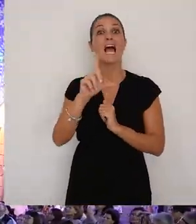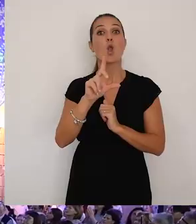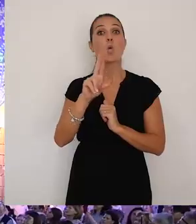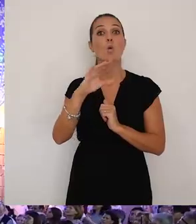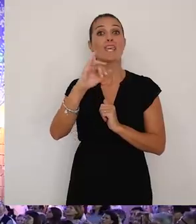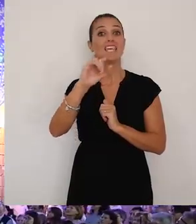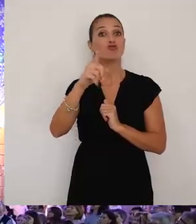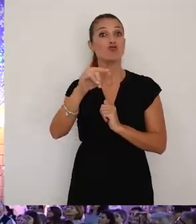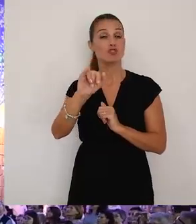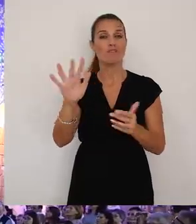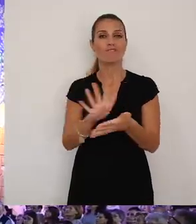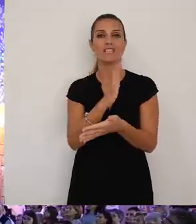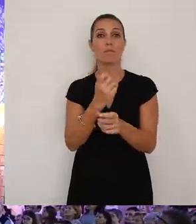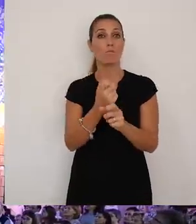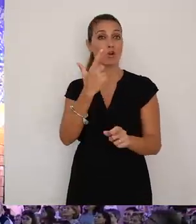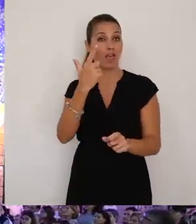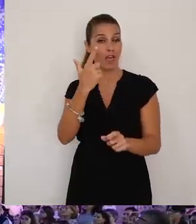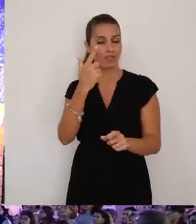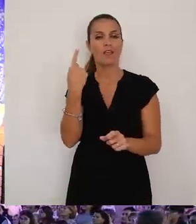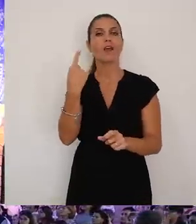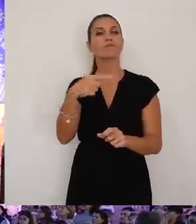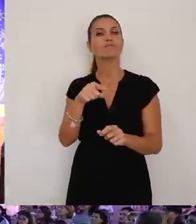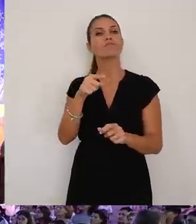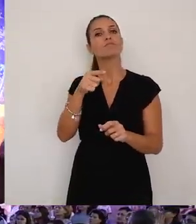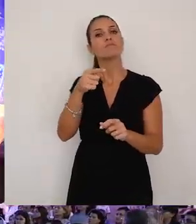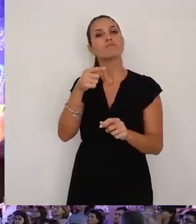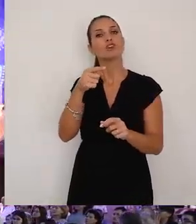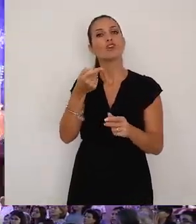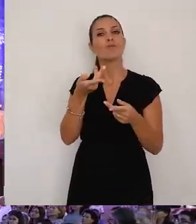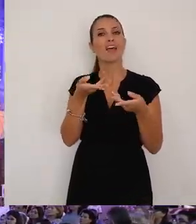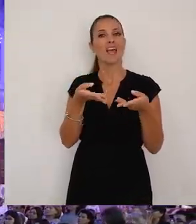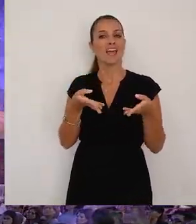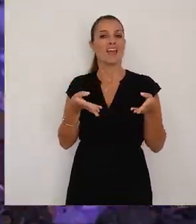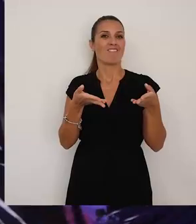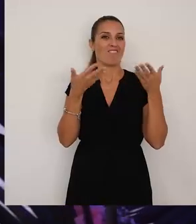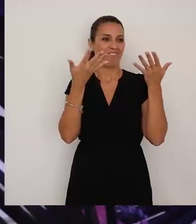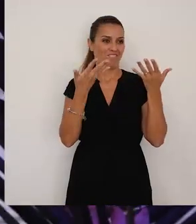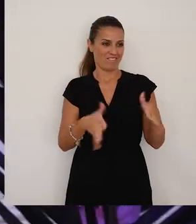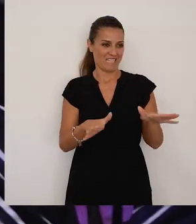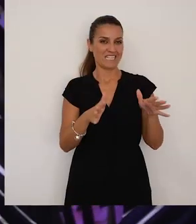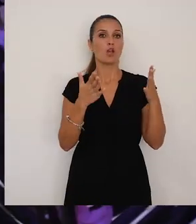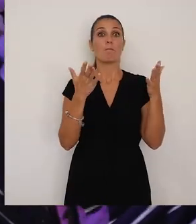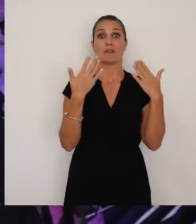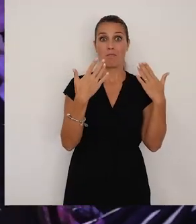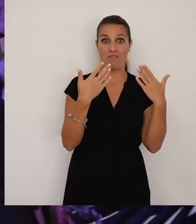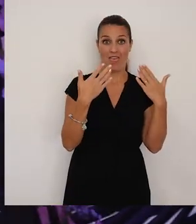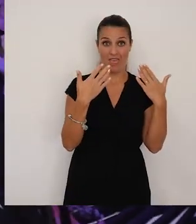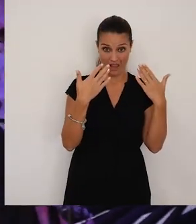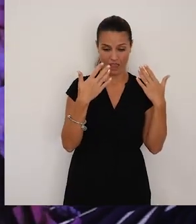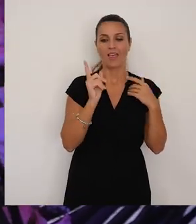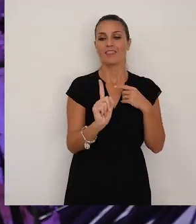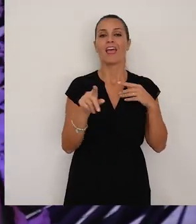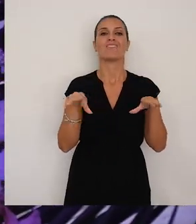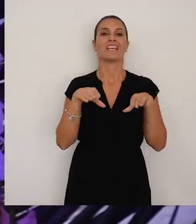Quella di San Luigi è una festa importante, segna infatti l'avvicinarsi della conclusione della stagione primaverile e l'inizio